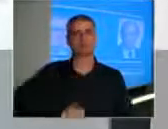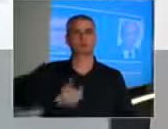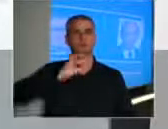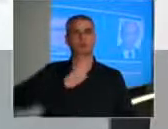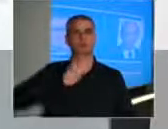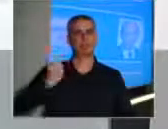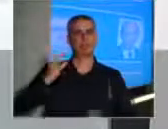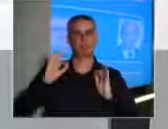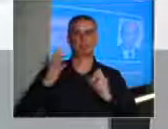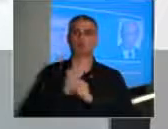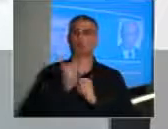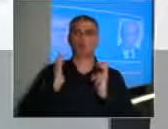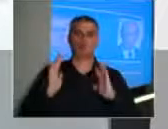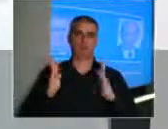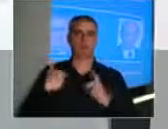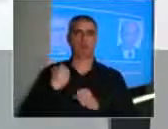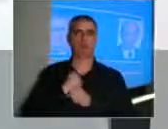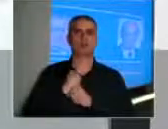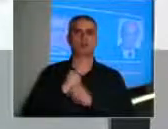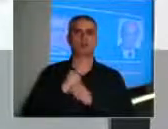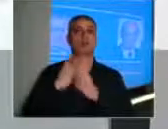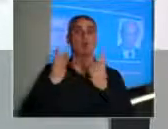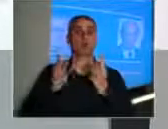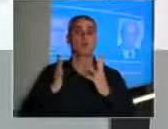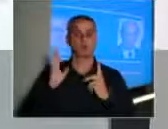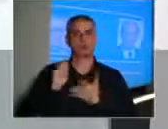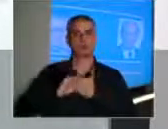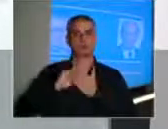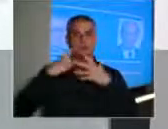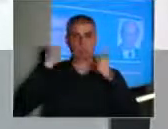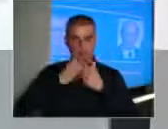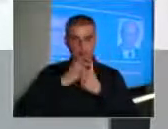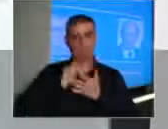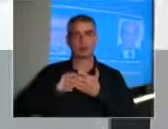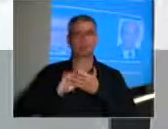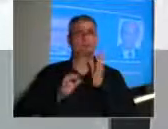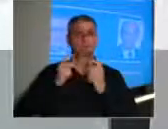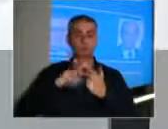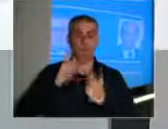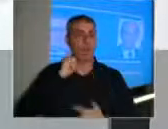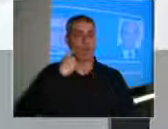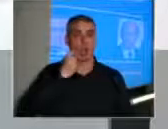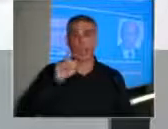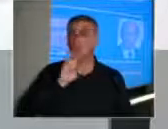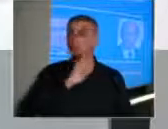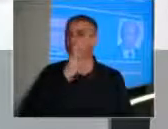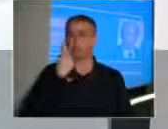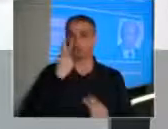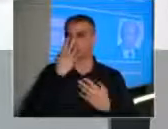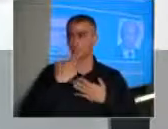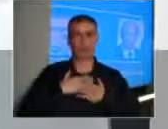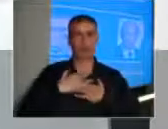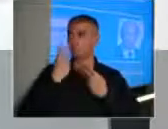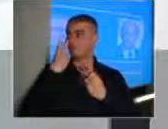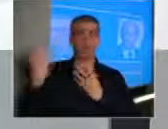ימין מוצלחים מאוד, עושים עבודה טובה מאוד, גם במשרד החינוך, גם במשרד המשפטים. הילד שקד נחשבת